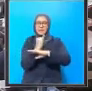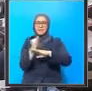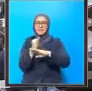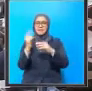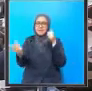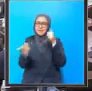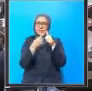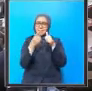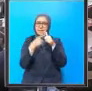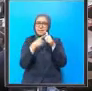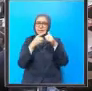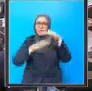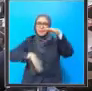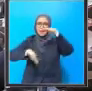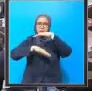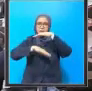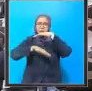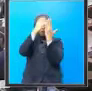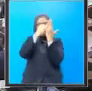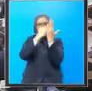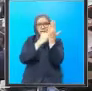pertama, ya, di bawah putiran